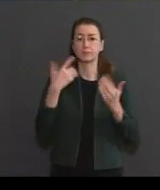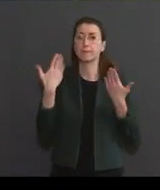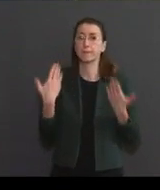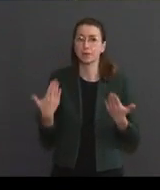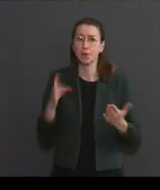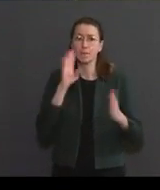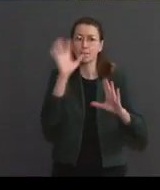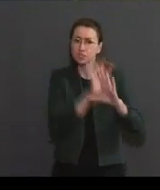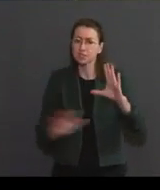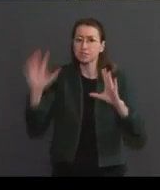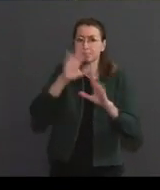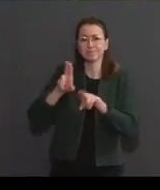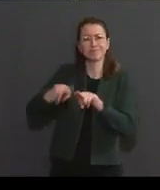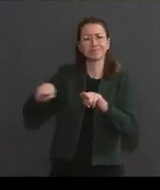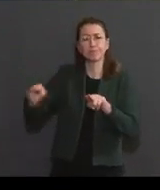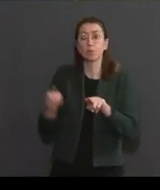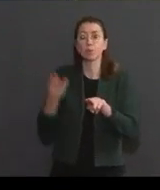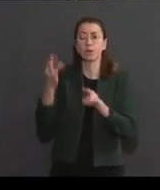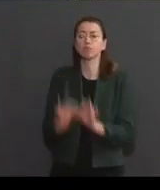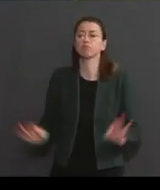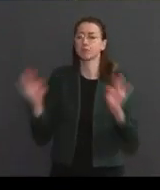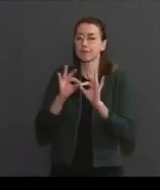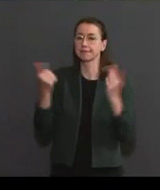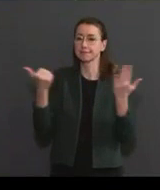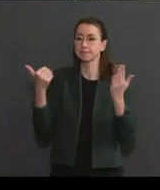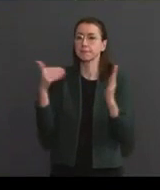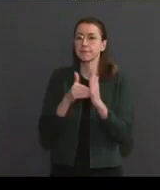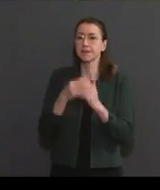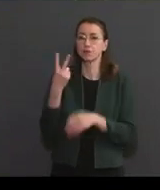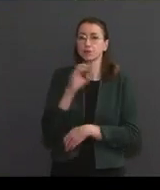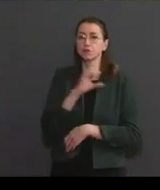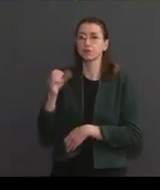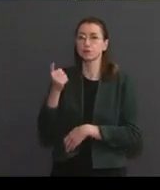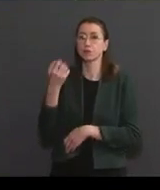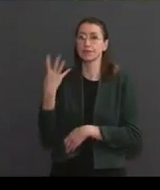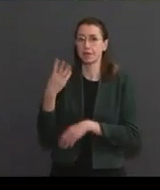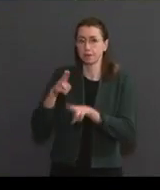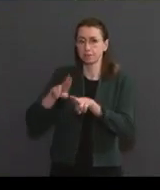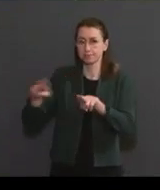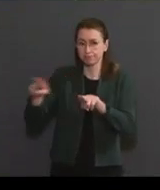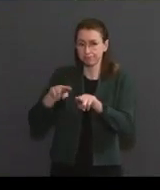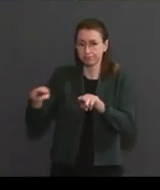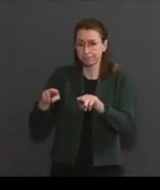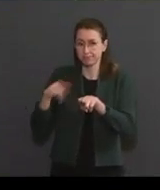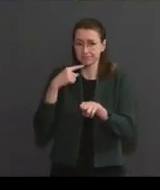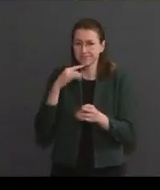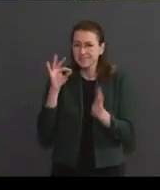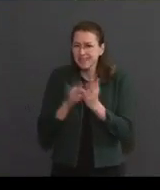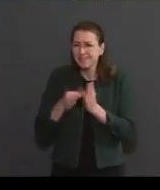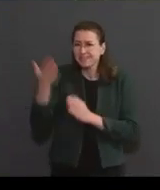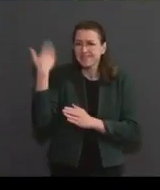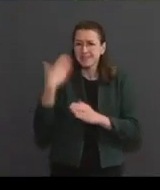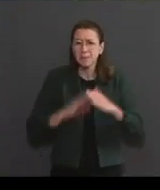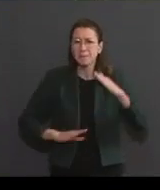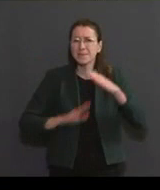6264 patients hospitalisés pour cause de Covid, ce qui est à peu près 1200 patients de moins que lors du pic que nous avons connu au début de ce